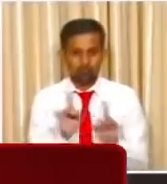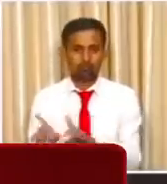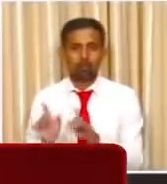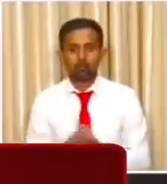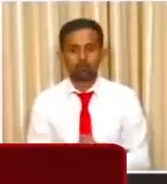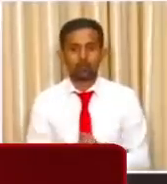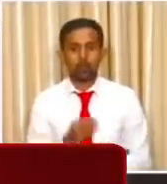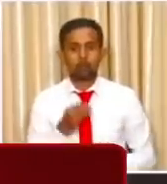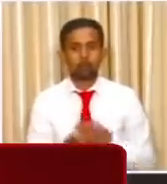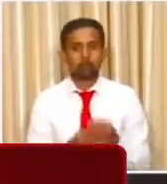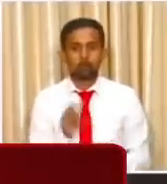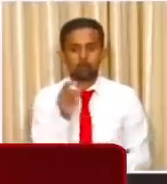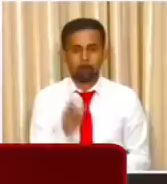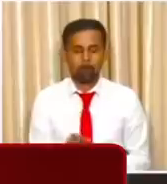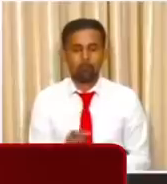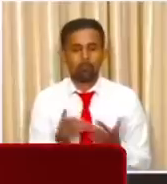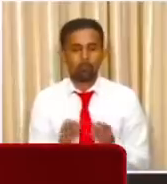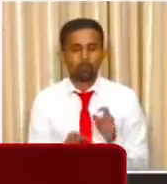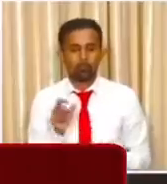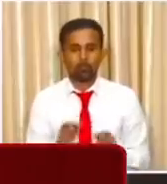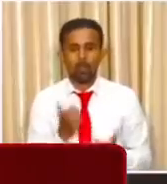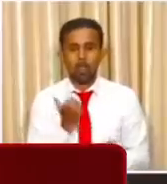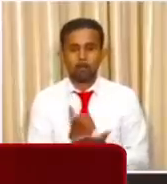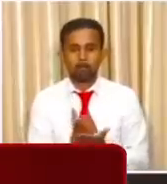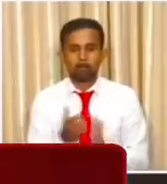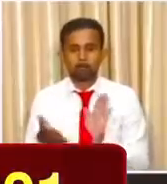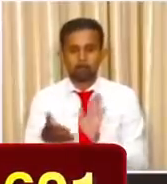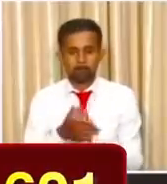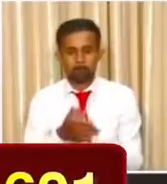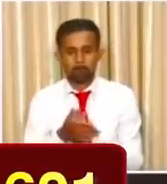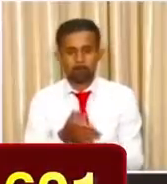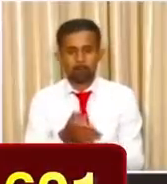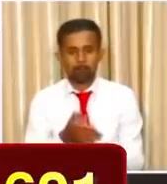මේ ව්‍යවසායකින් බොහෝ අය බැංකු සමග යම්